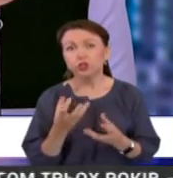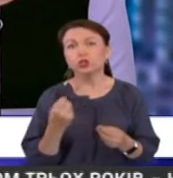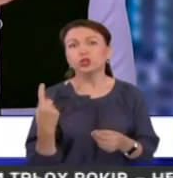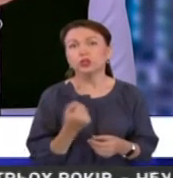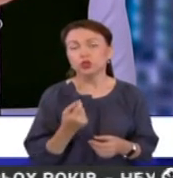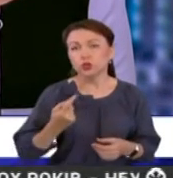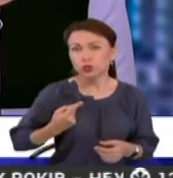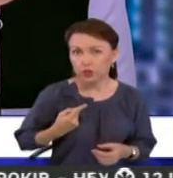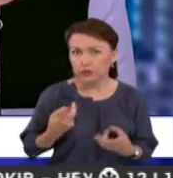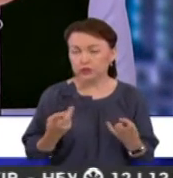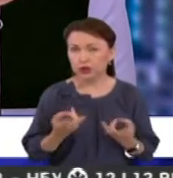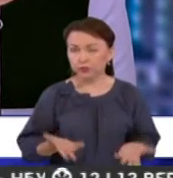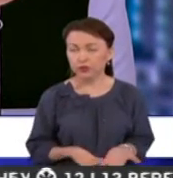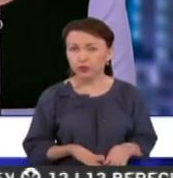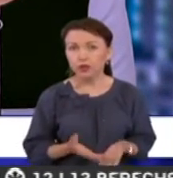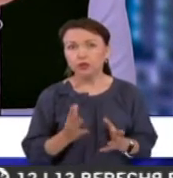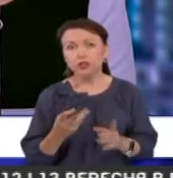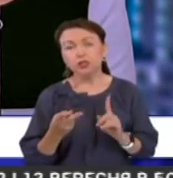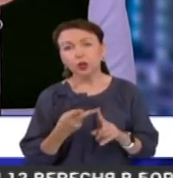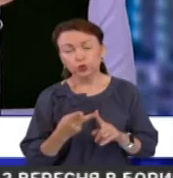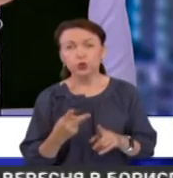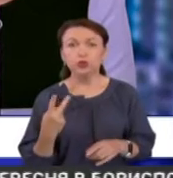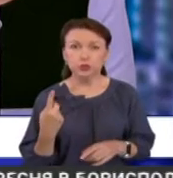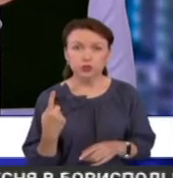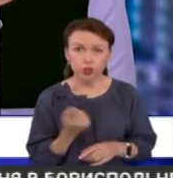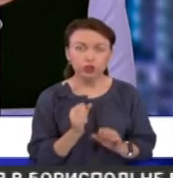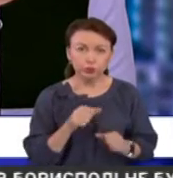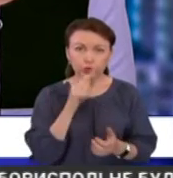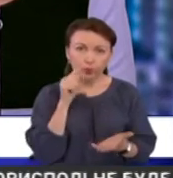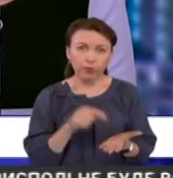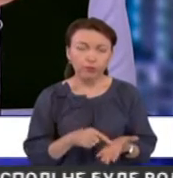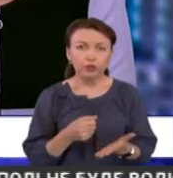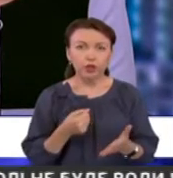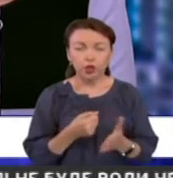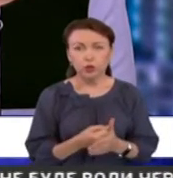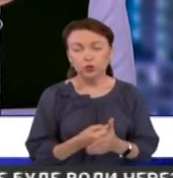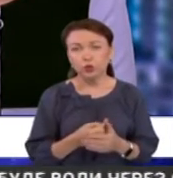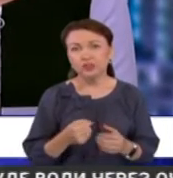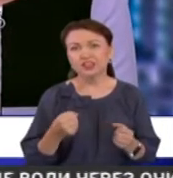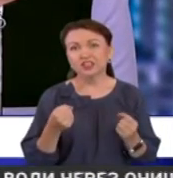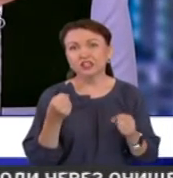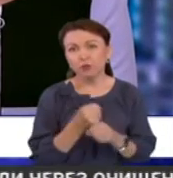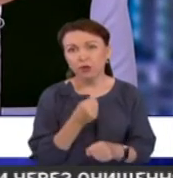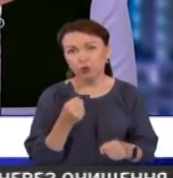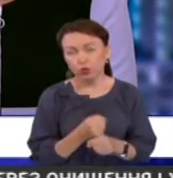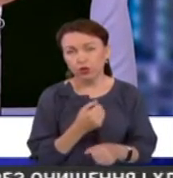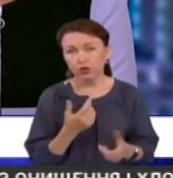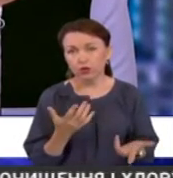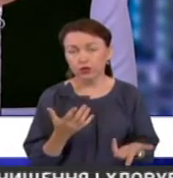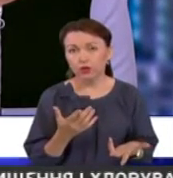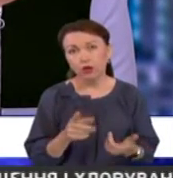до травматолога. Тільки на третій тиждень саме можна потрапити до травматолога. Або прийом коштує 500 гривень без